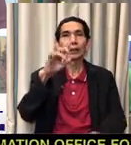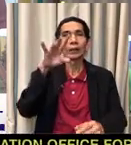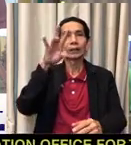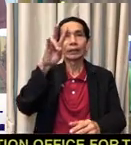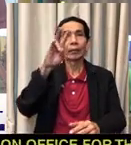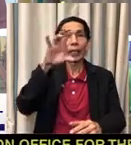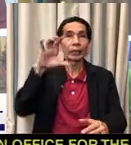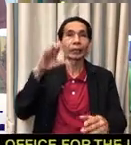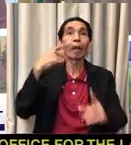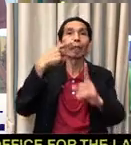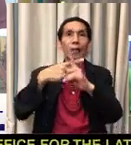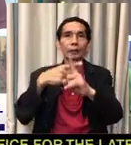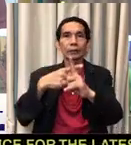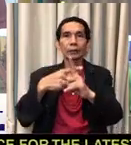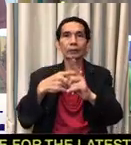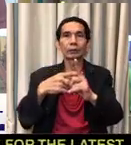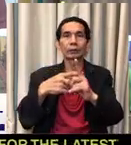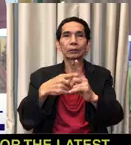700 plus.